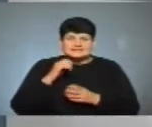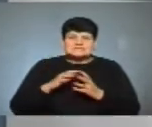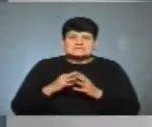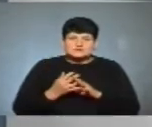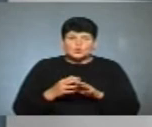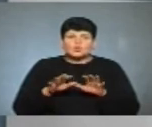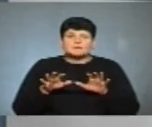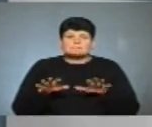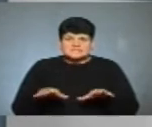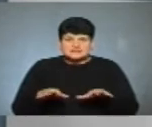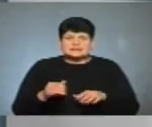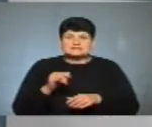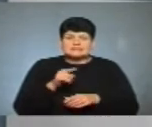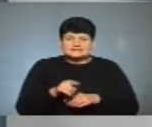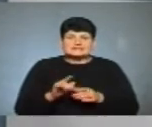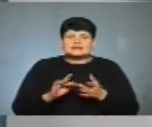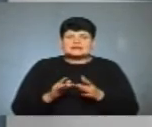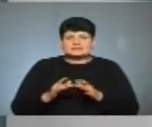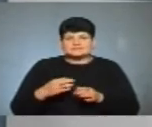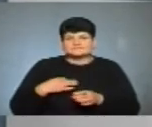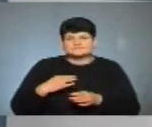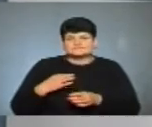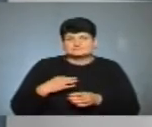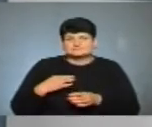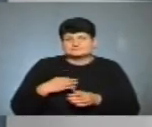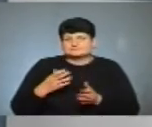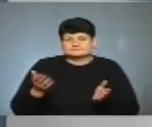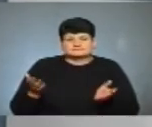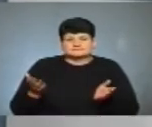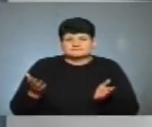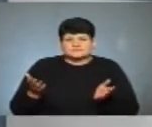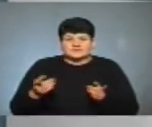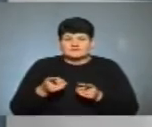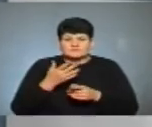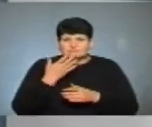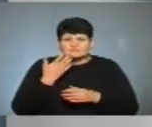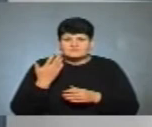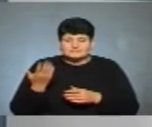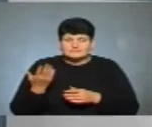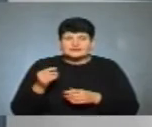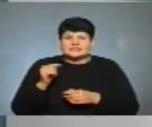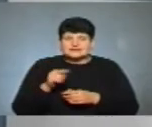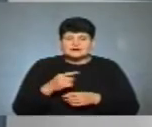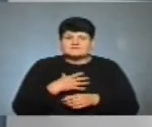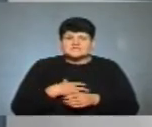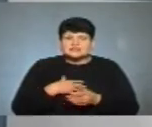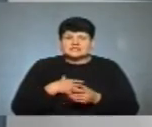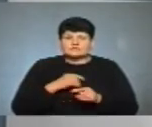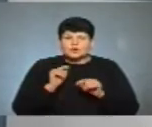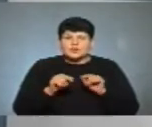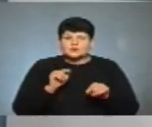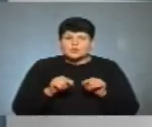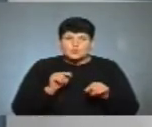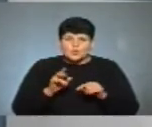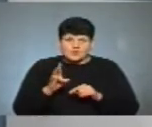сільської місцевості, для них інтернет не є доступним, скажімо, в масовому, і тому там друкована продукція.